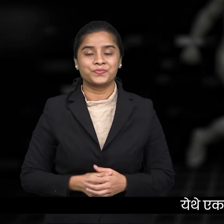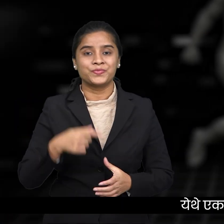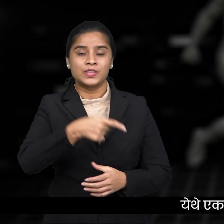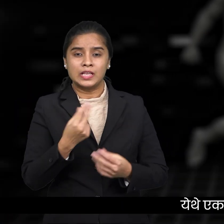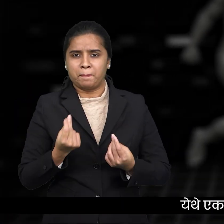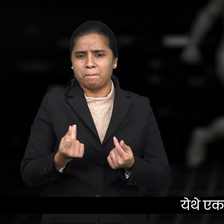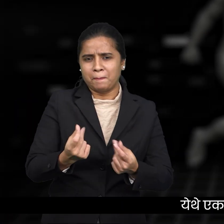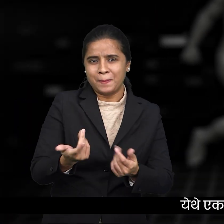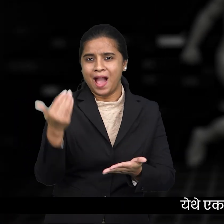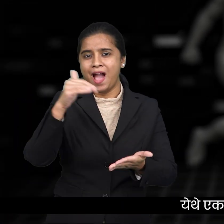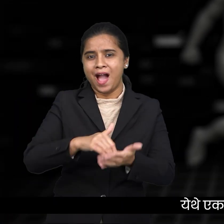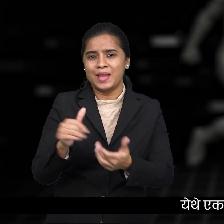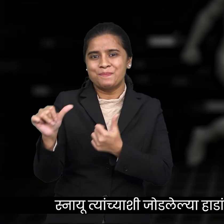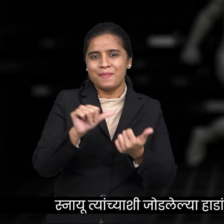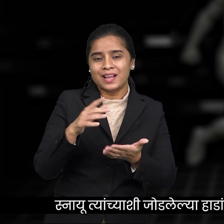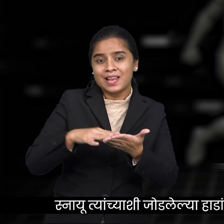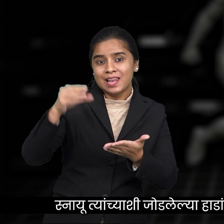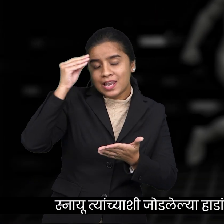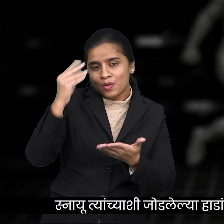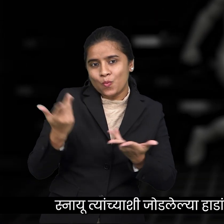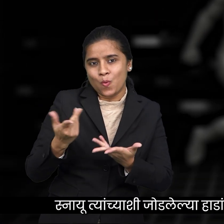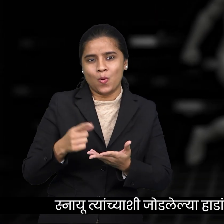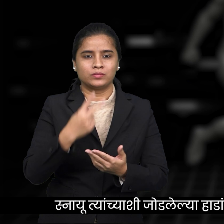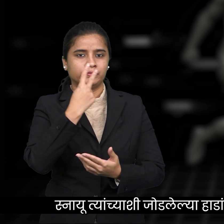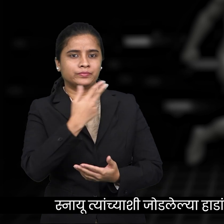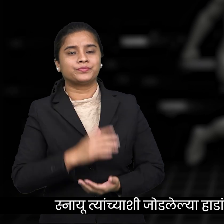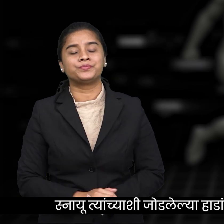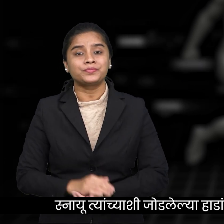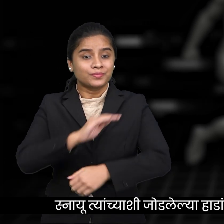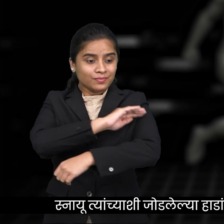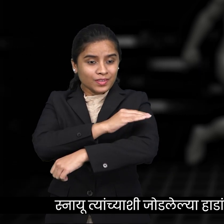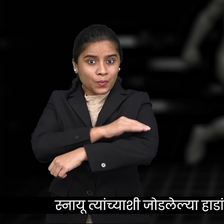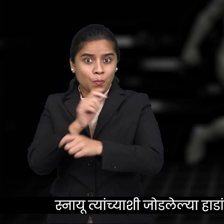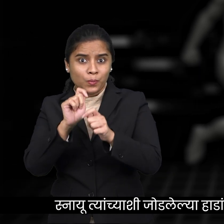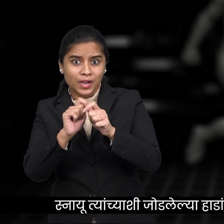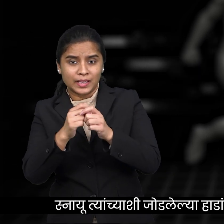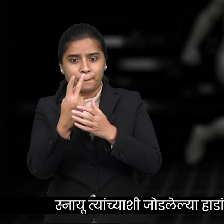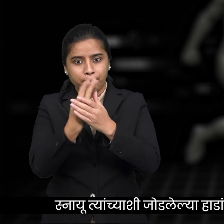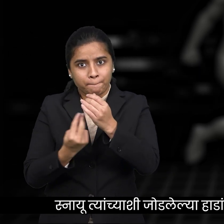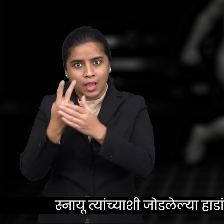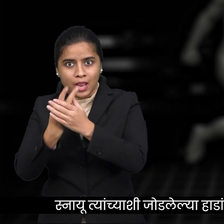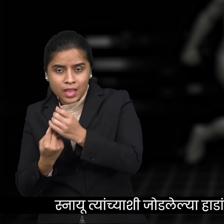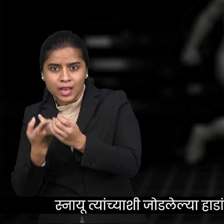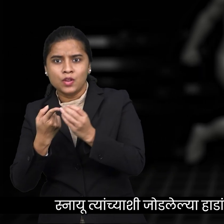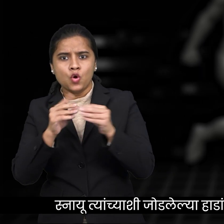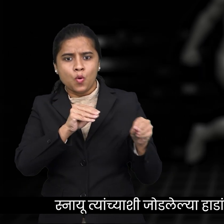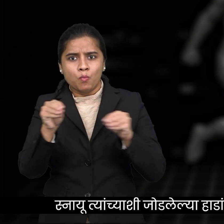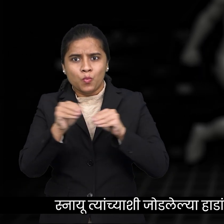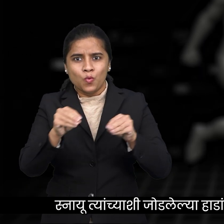येथे एक संक्षिप्त सारांश आहे। स्नायू त्यांच्याशी जोडलेल्या हाडांना हलविण्यासाठी जोड्यांमध्ये काम